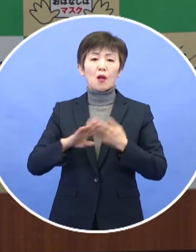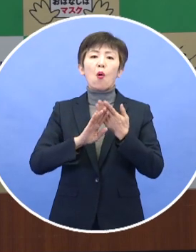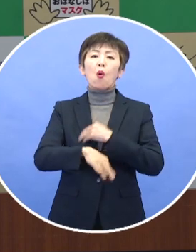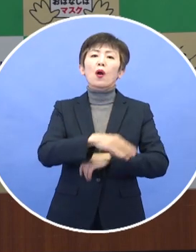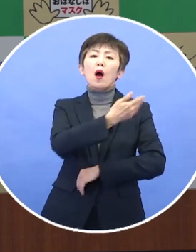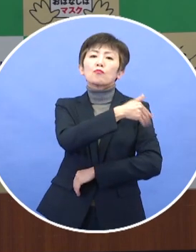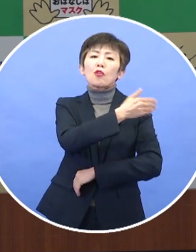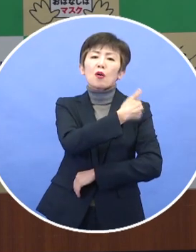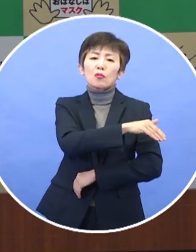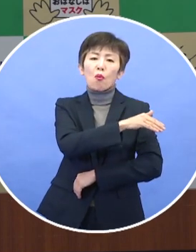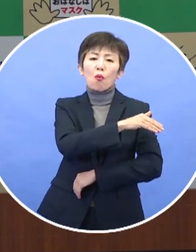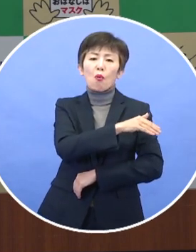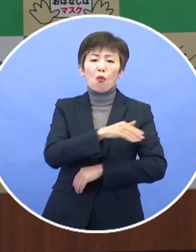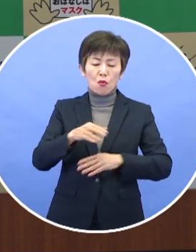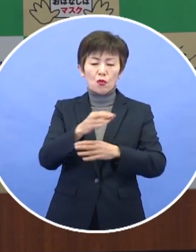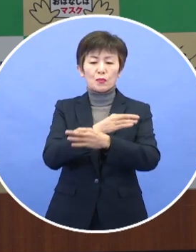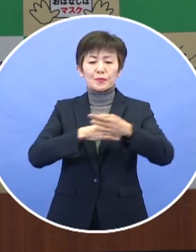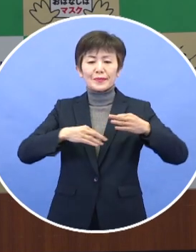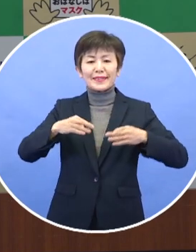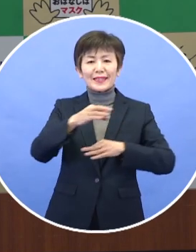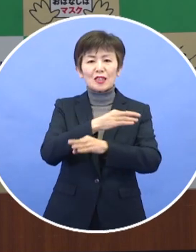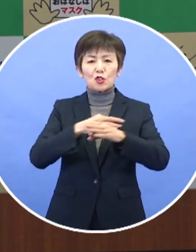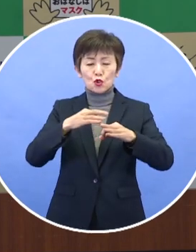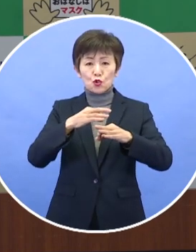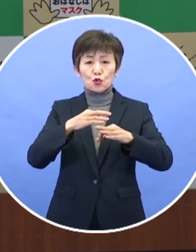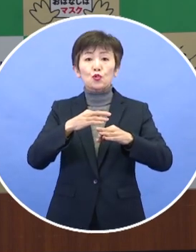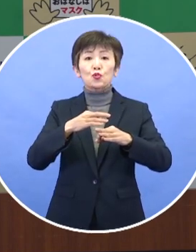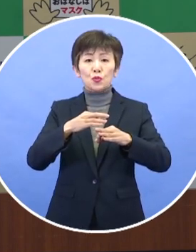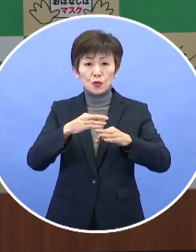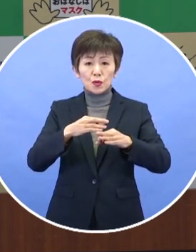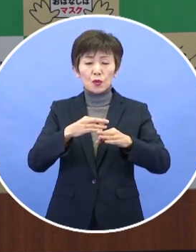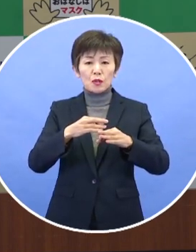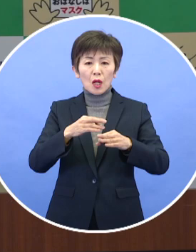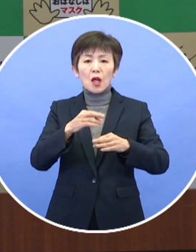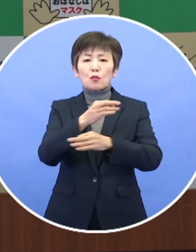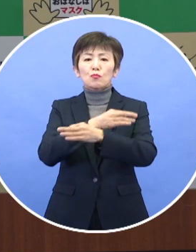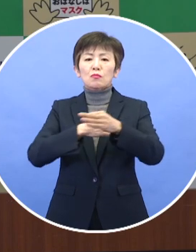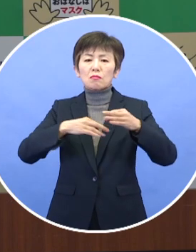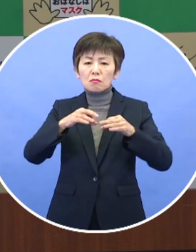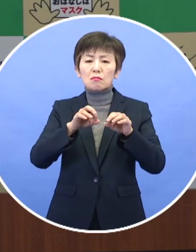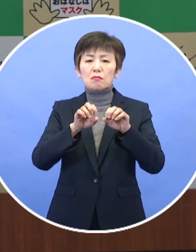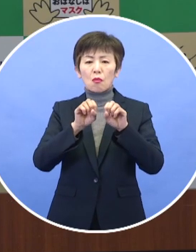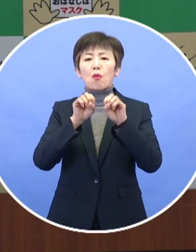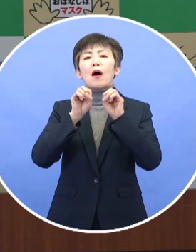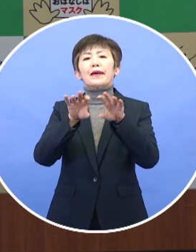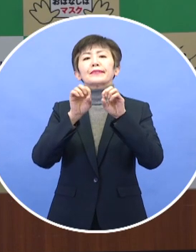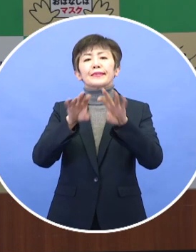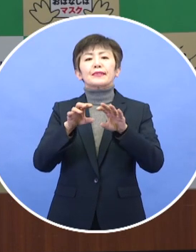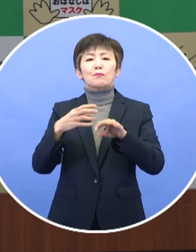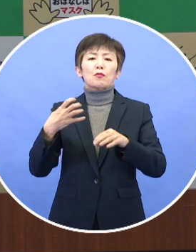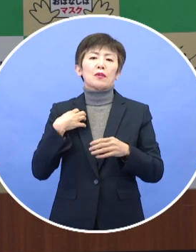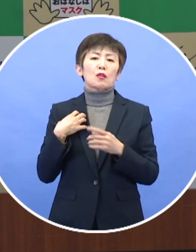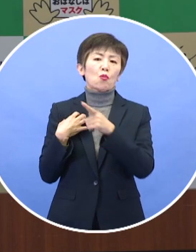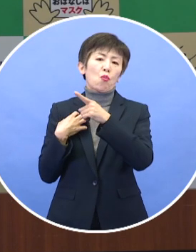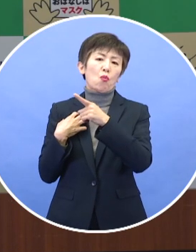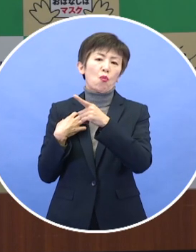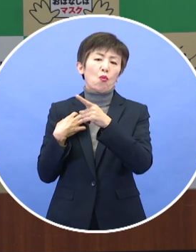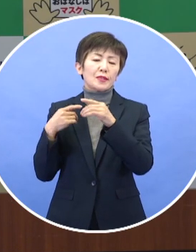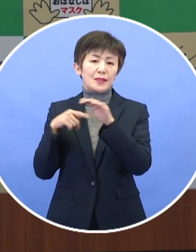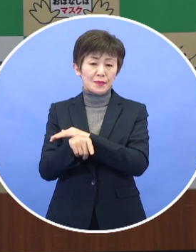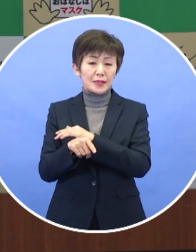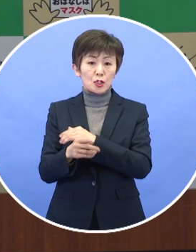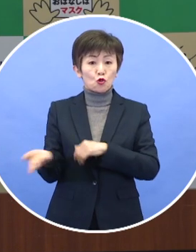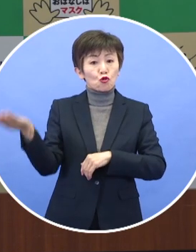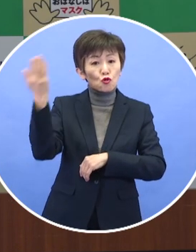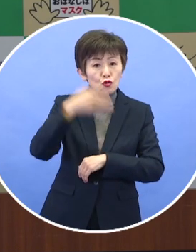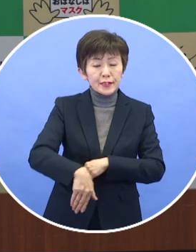こういうのことと機を一にしてですね、福井県のブランド発信の強化を行います。それからまた福井桜